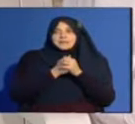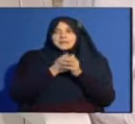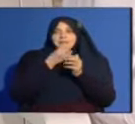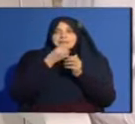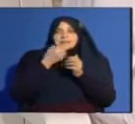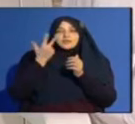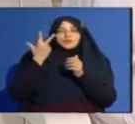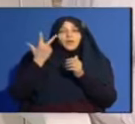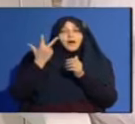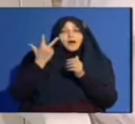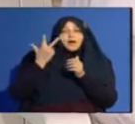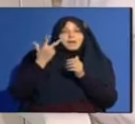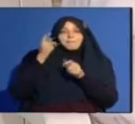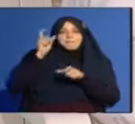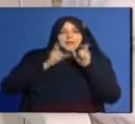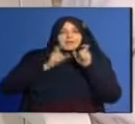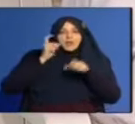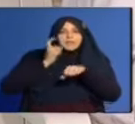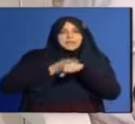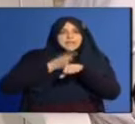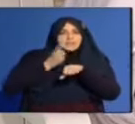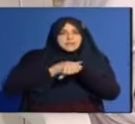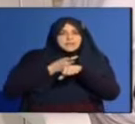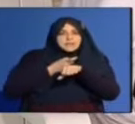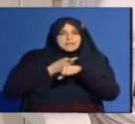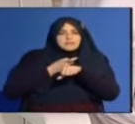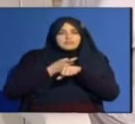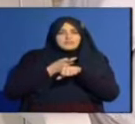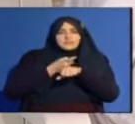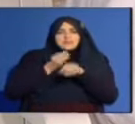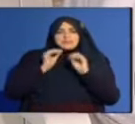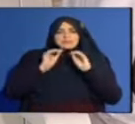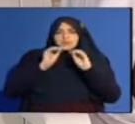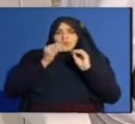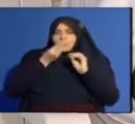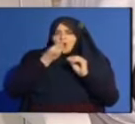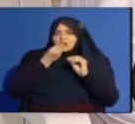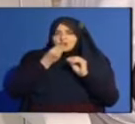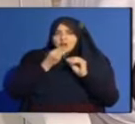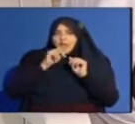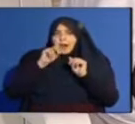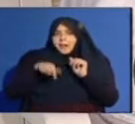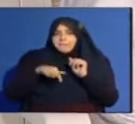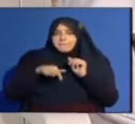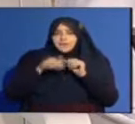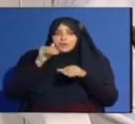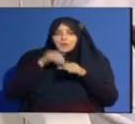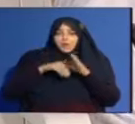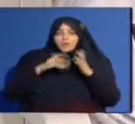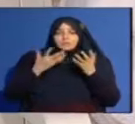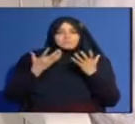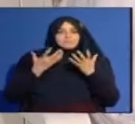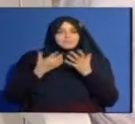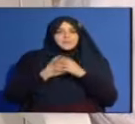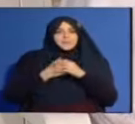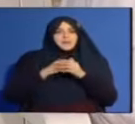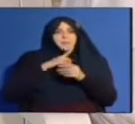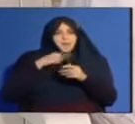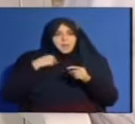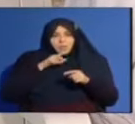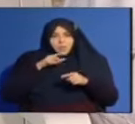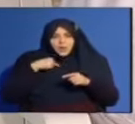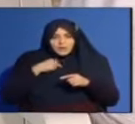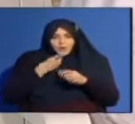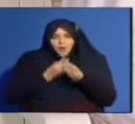بلاد الغربة، قال لك حتى يوكلوهم الحرام يعني في المدارس، وكلوهم يعني في، وقال لك مهما كانت جهودنا قال